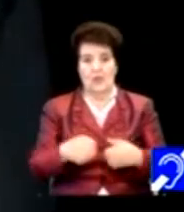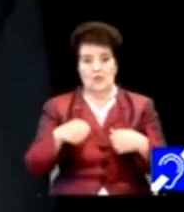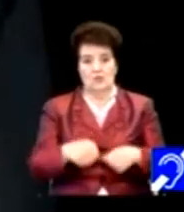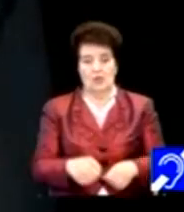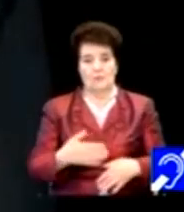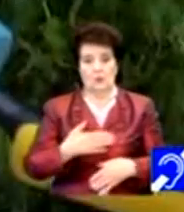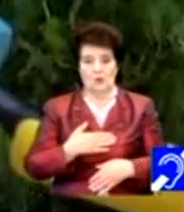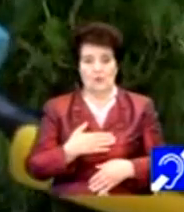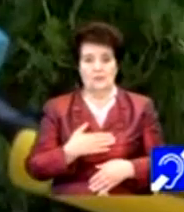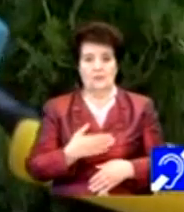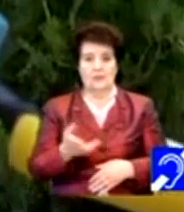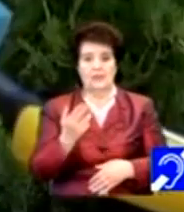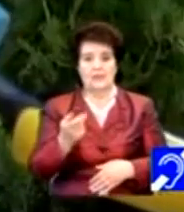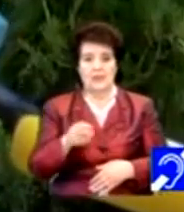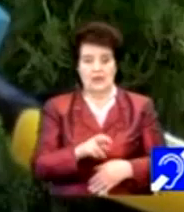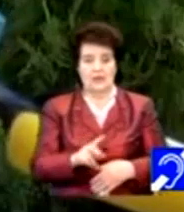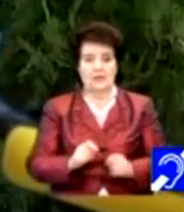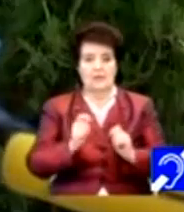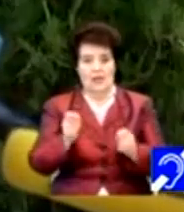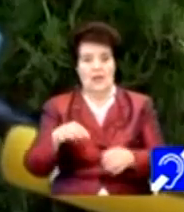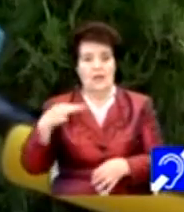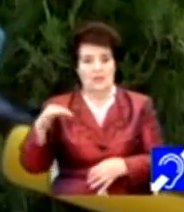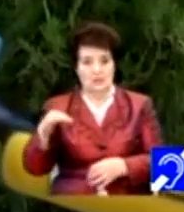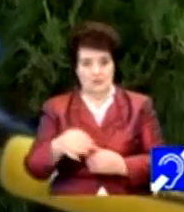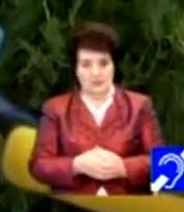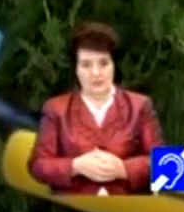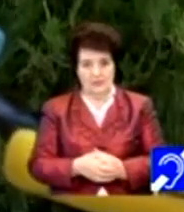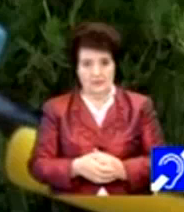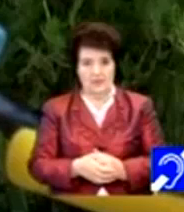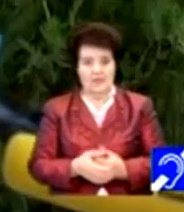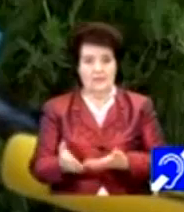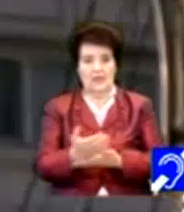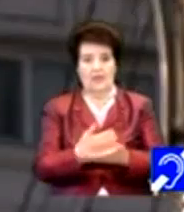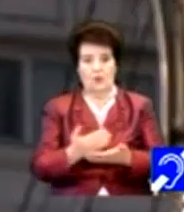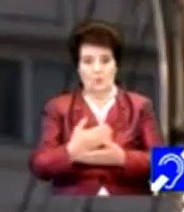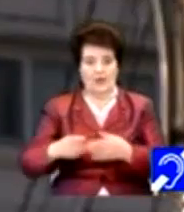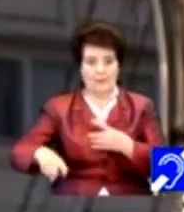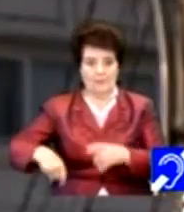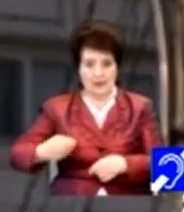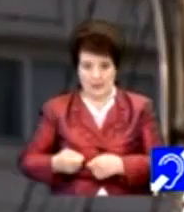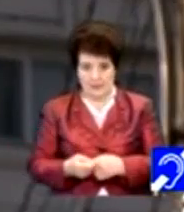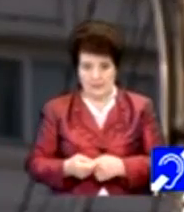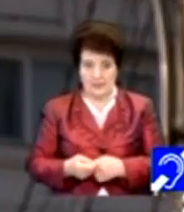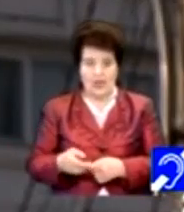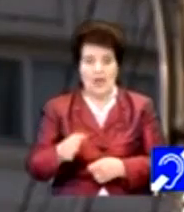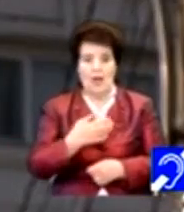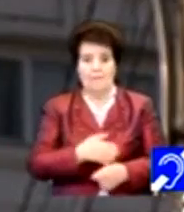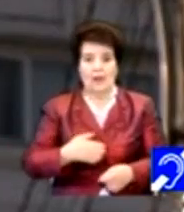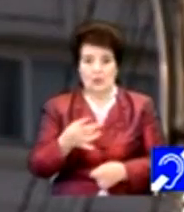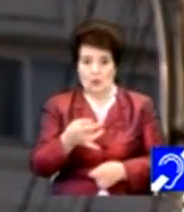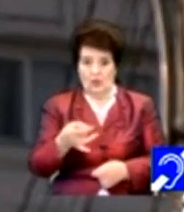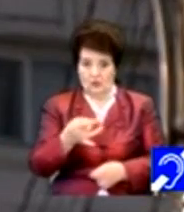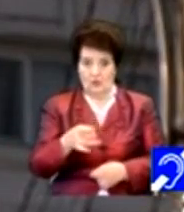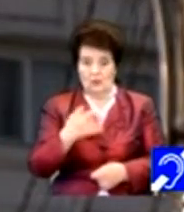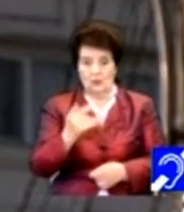drepturile noastre de a înainta litigii pentru că să ne recuperăm pierderile. Pretorul sectorului Râșcani spune însă că legea